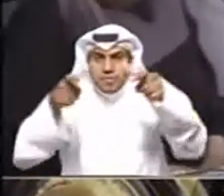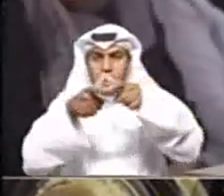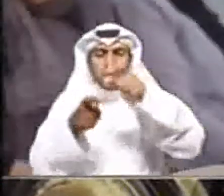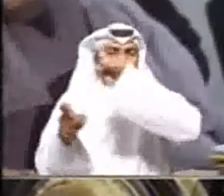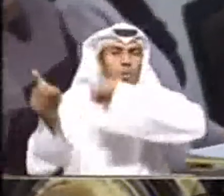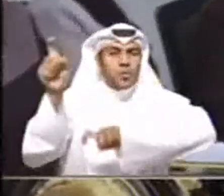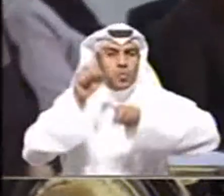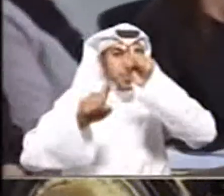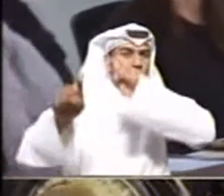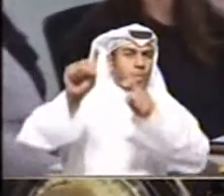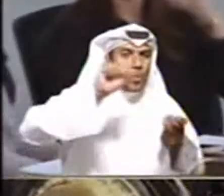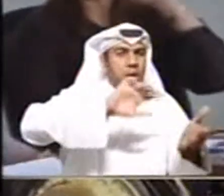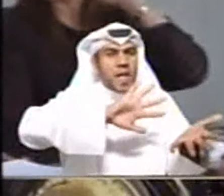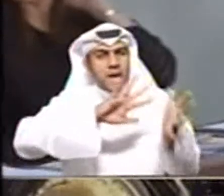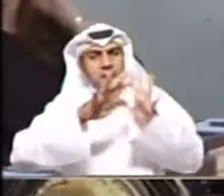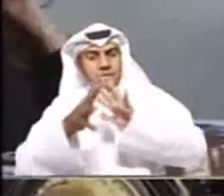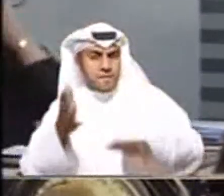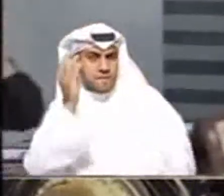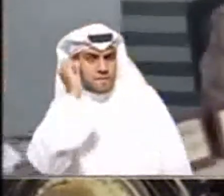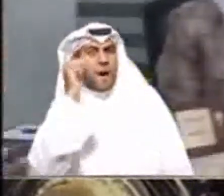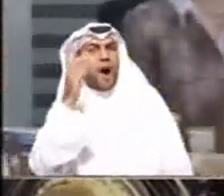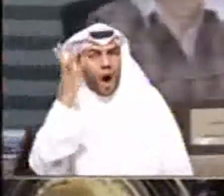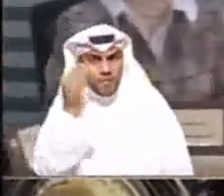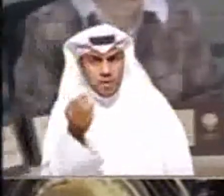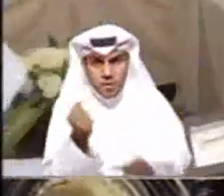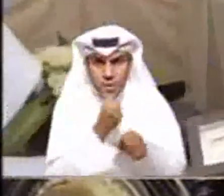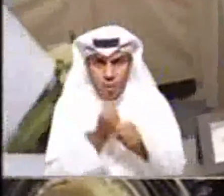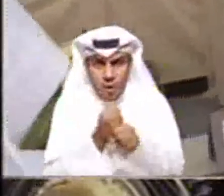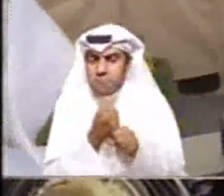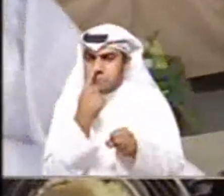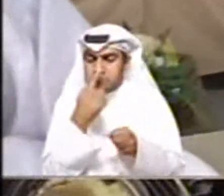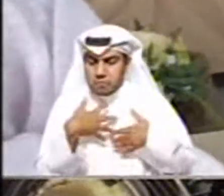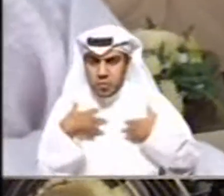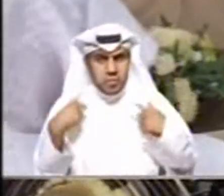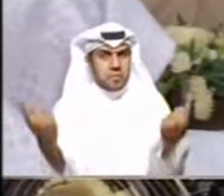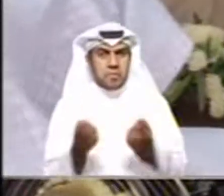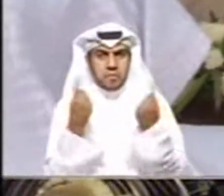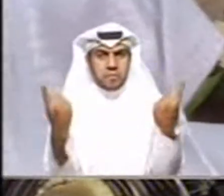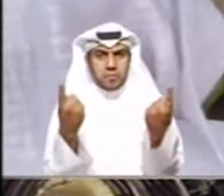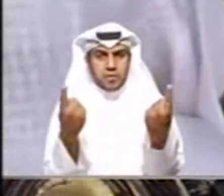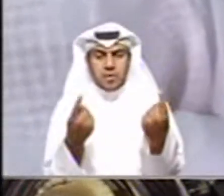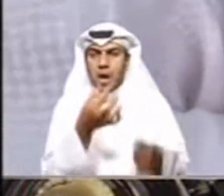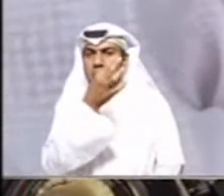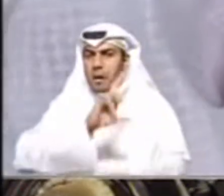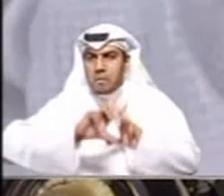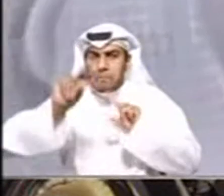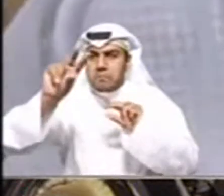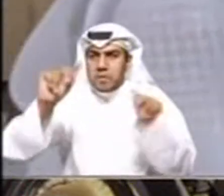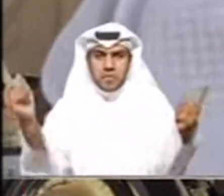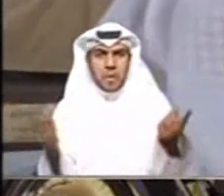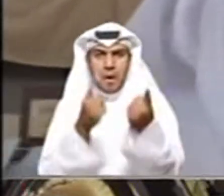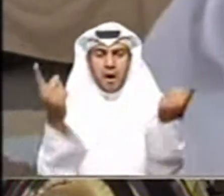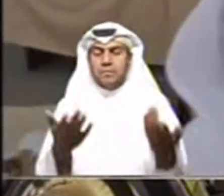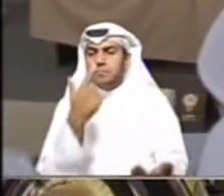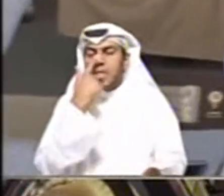هذه الفئة. نفسهم المعاقين عندهم رغبة في التوظيف، عندهم رغبة في التدريب النوعي. فهذه يعني أنا أقول هذه أبرز